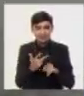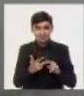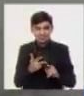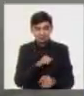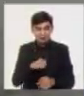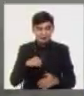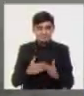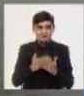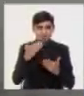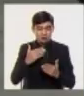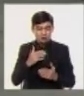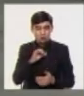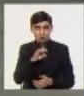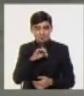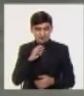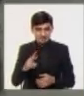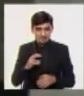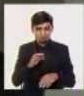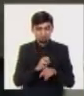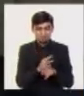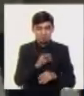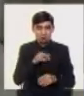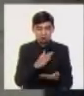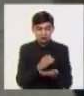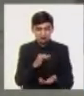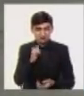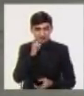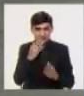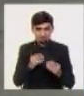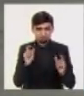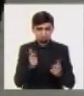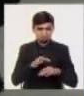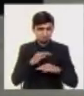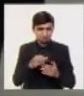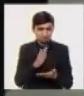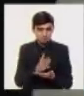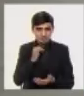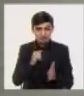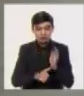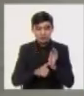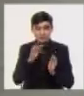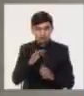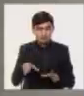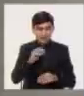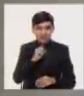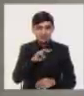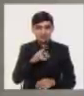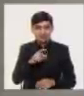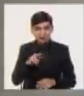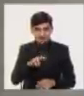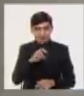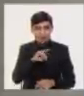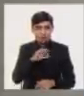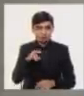уровень коронавирусных ограничений. Уже завтра во власти жесткого локдауна будут 60% всех территорий Англии. Это Лондон,